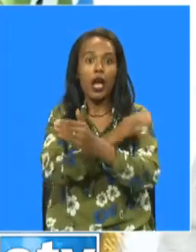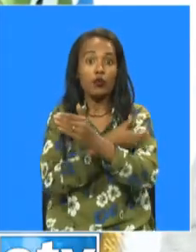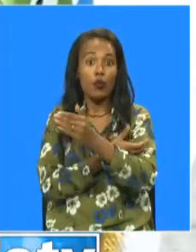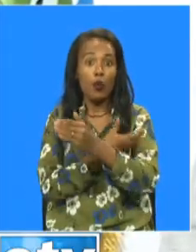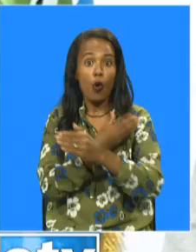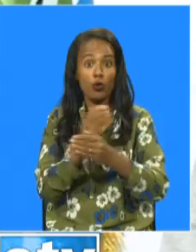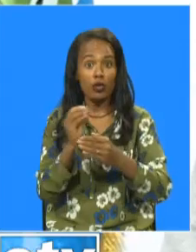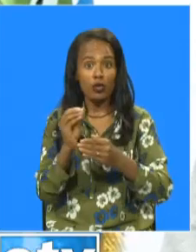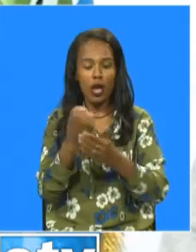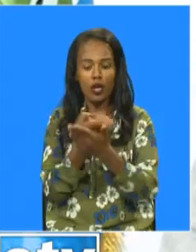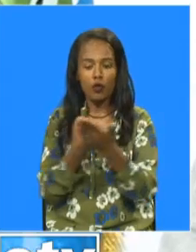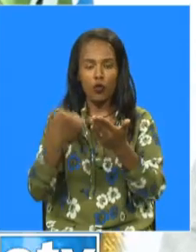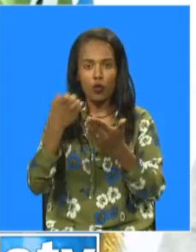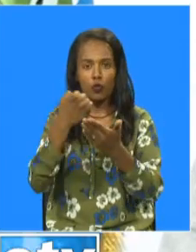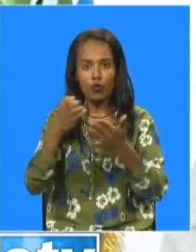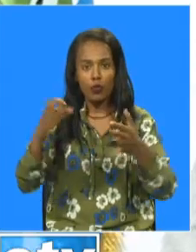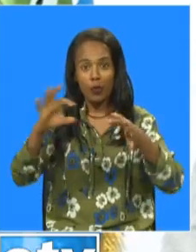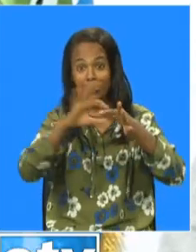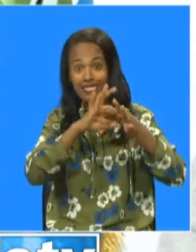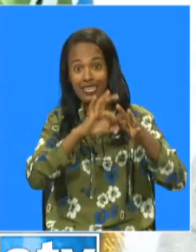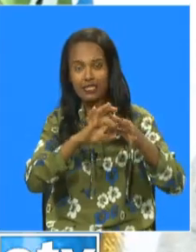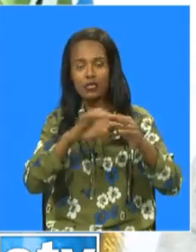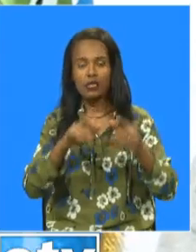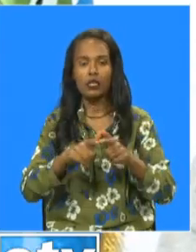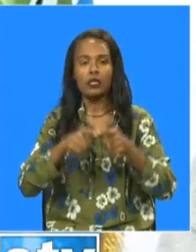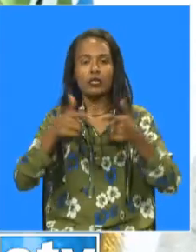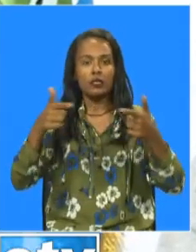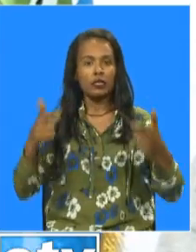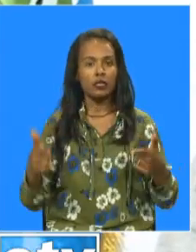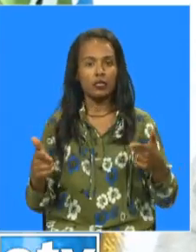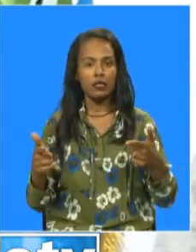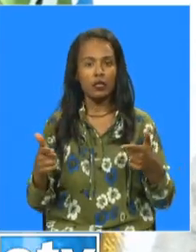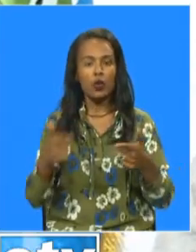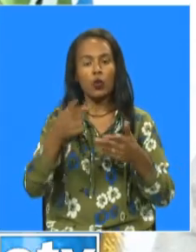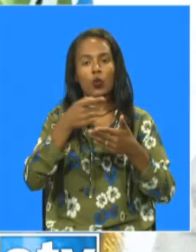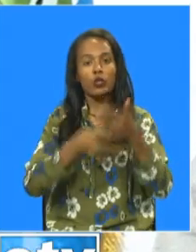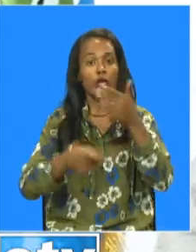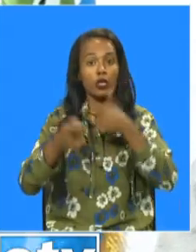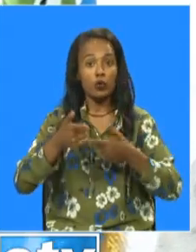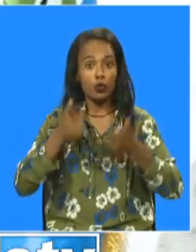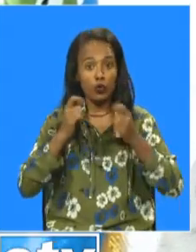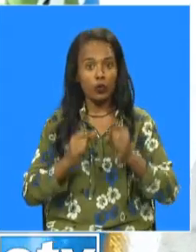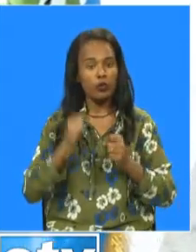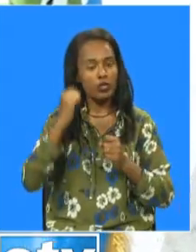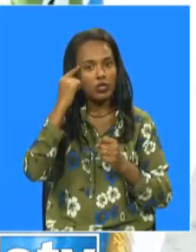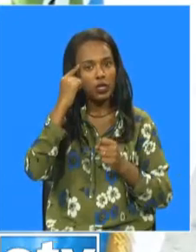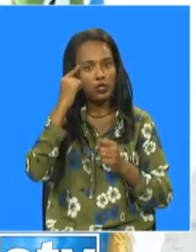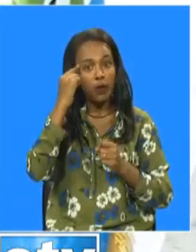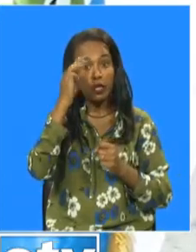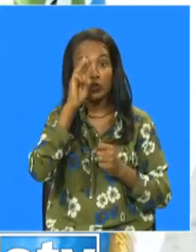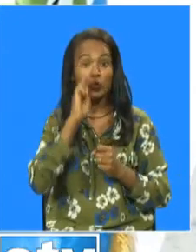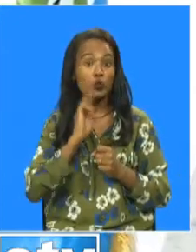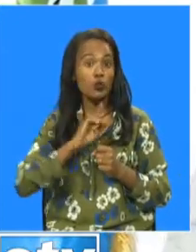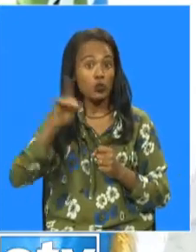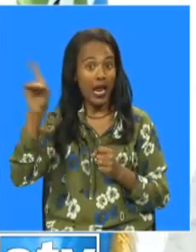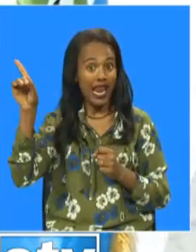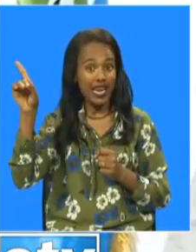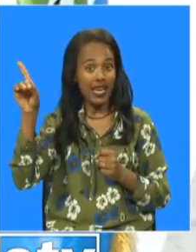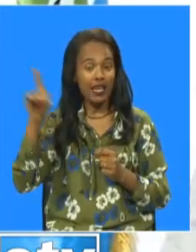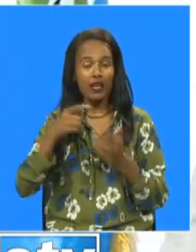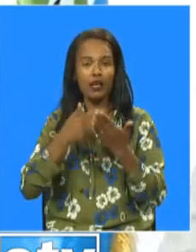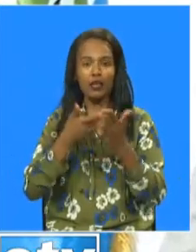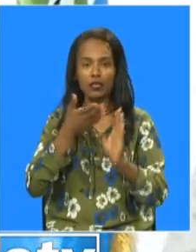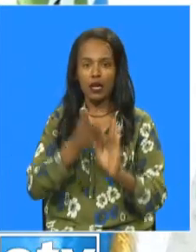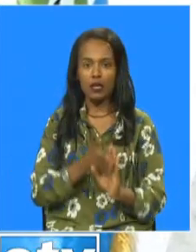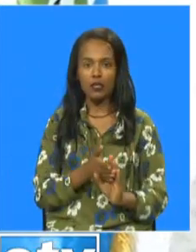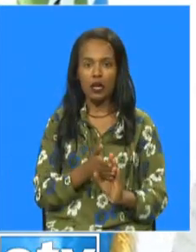እና ኢኮኖሚውን በማስተሳሰር ትልቅ ውጤት ሊኖረው እንደሚችል ታስባለች ሱዳን እና ከዚህ